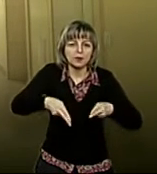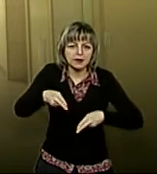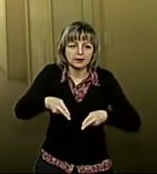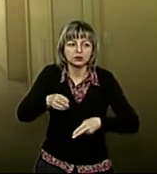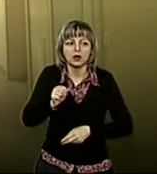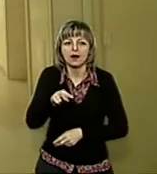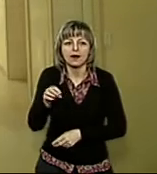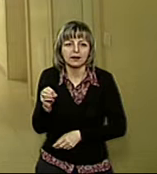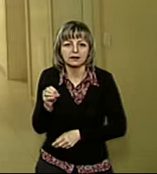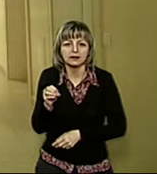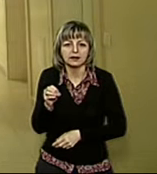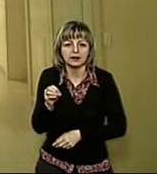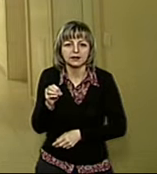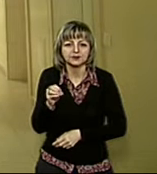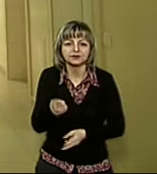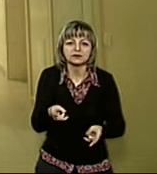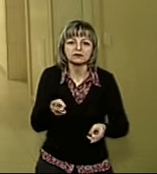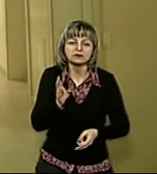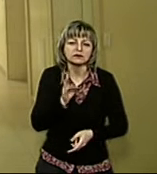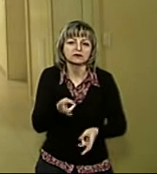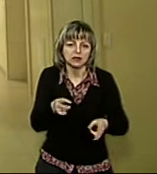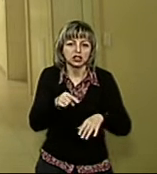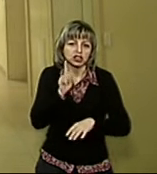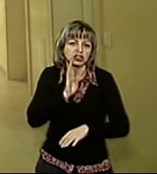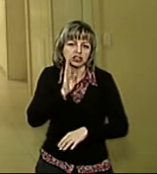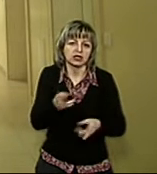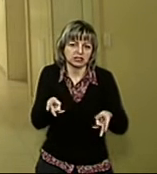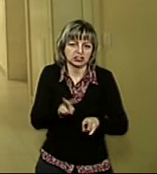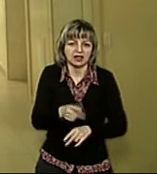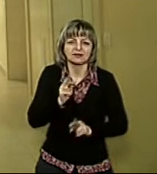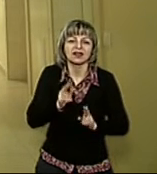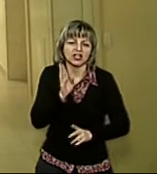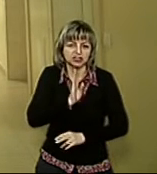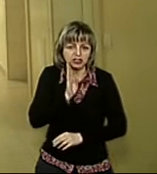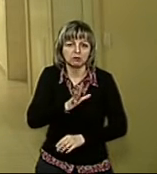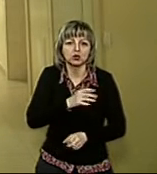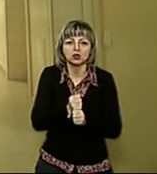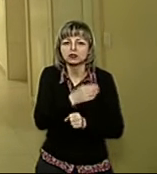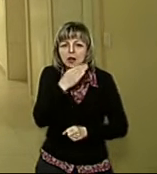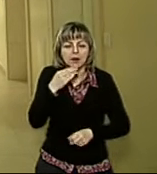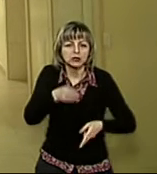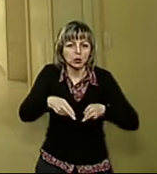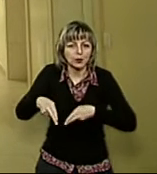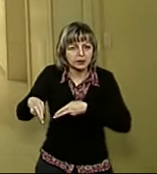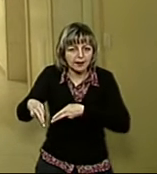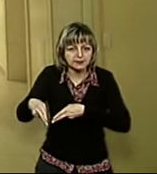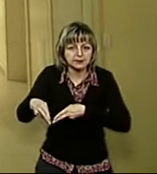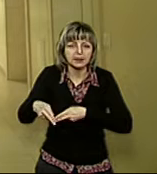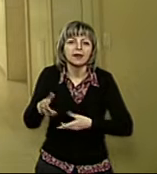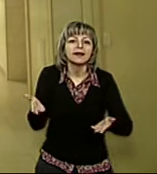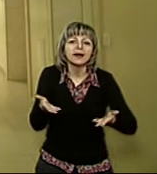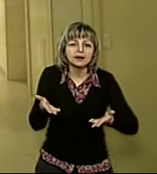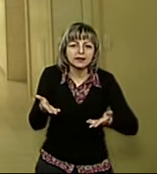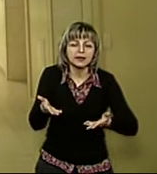але грудка залишилася на місці, і жінка відчуває себе жінкою. Було зроблено ряд операцій,